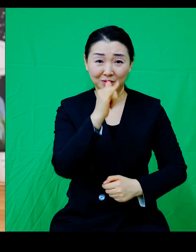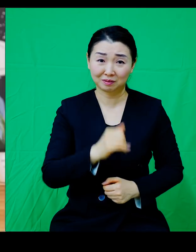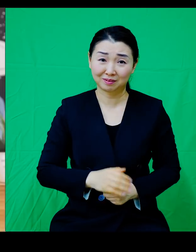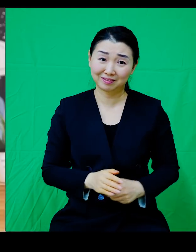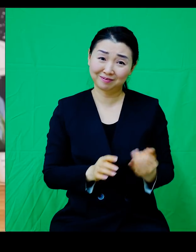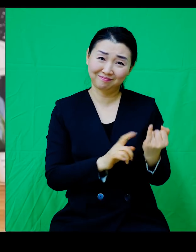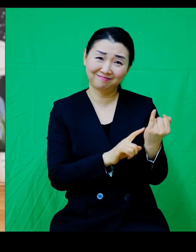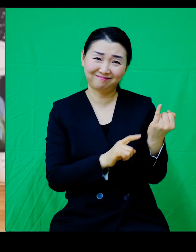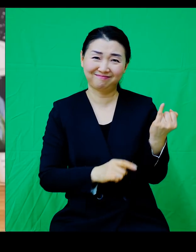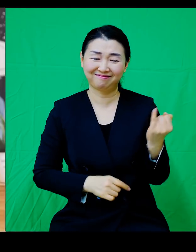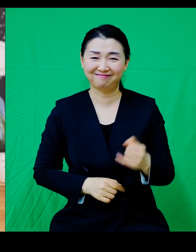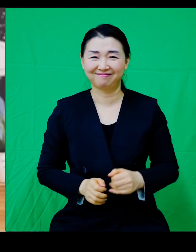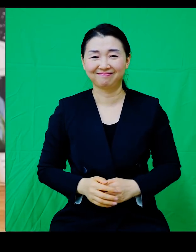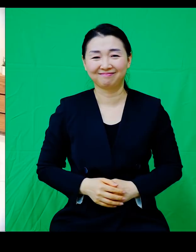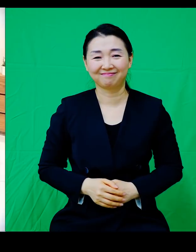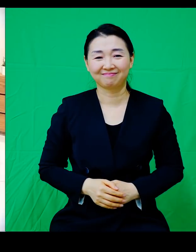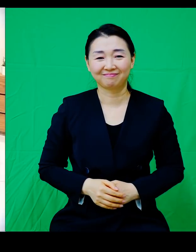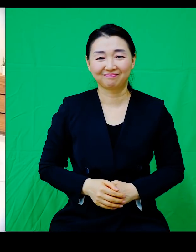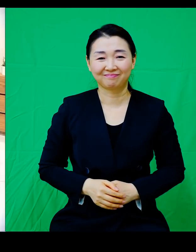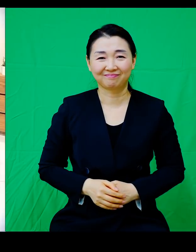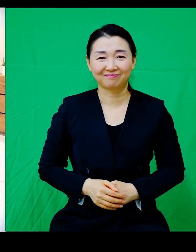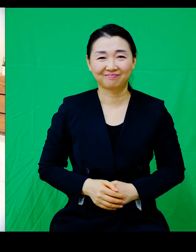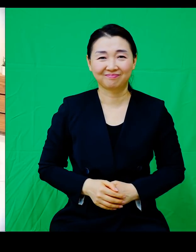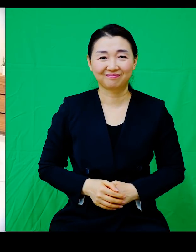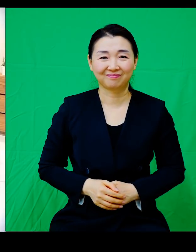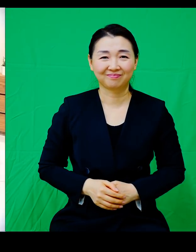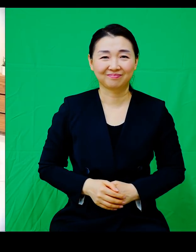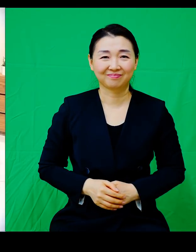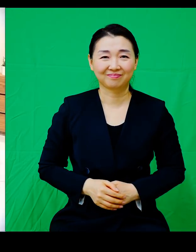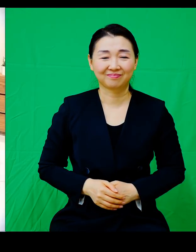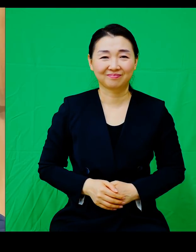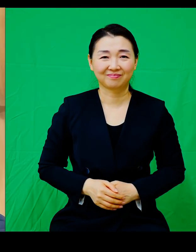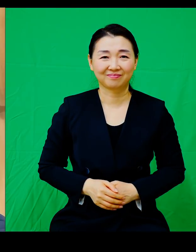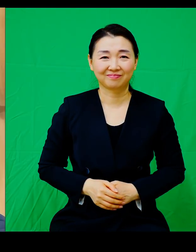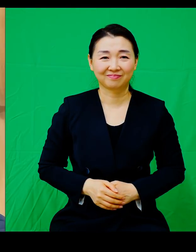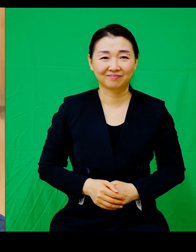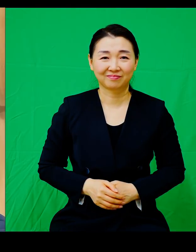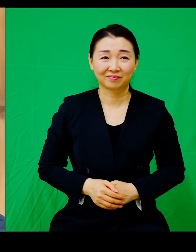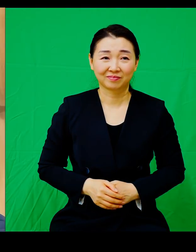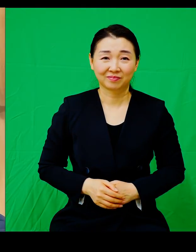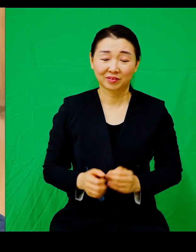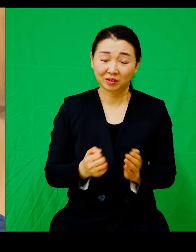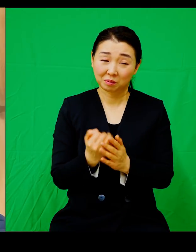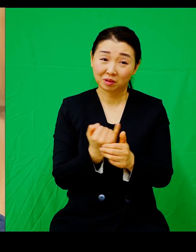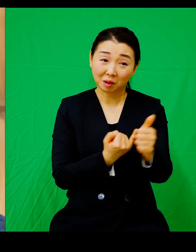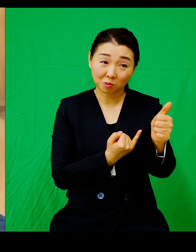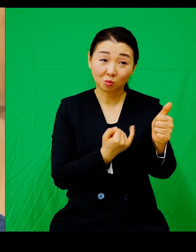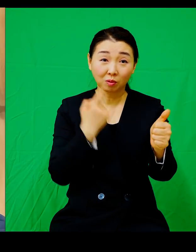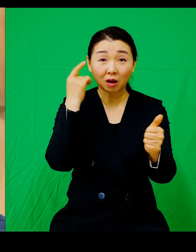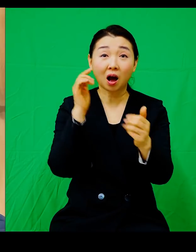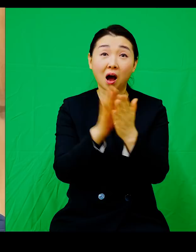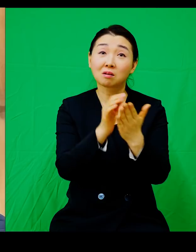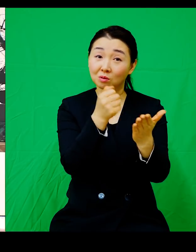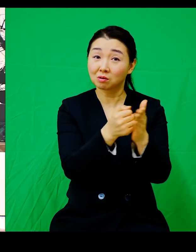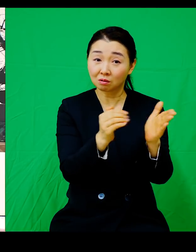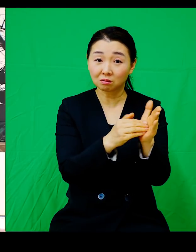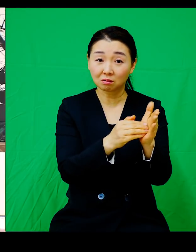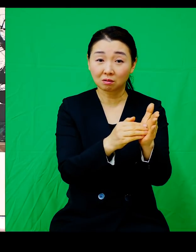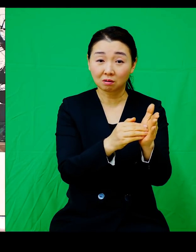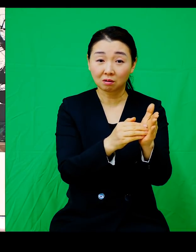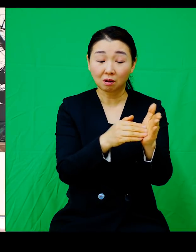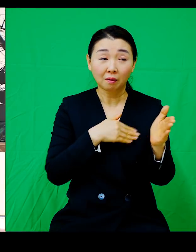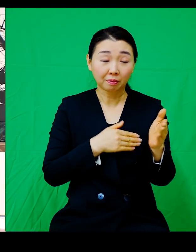있었던 것 같아요. 그래서 장유리 작가님이요? 네네 제가. 와. 네. 그래서 남편도 제가 선택했거든요.